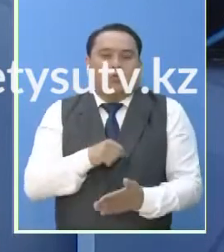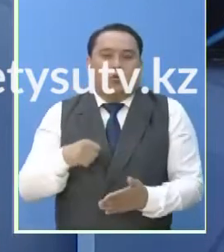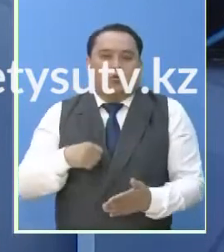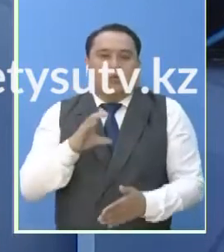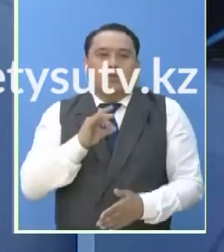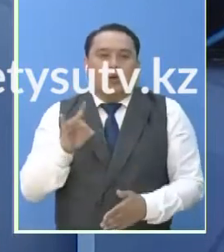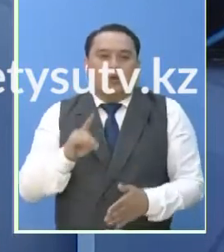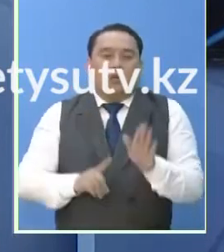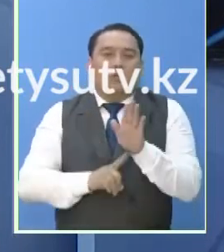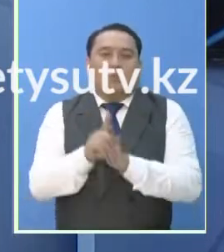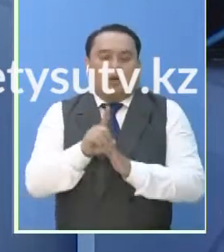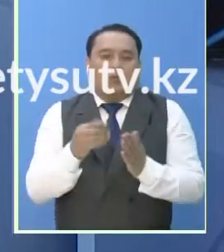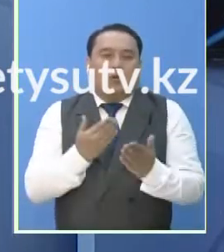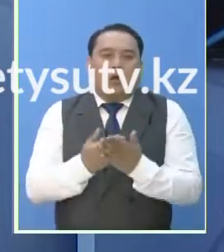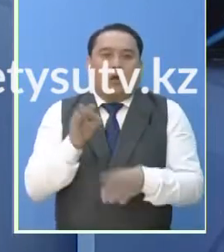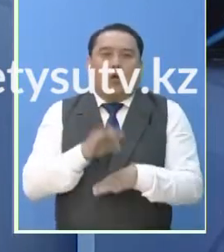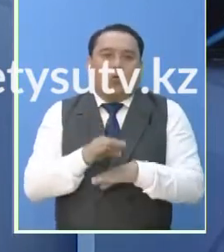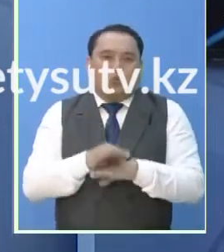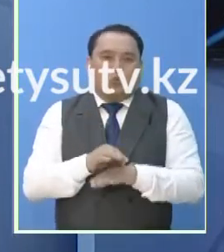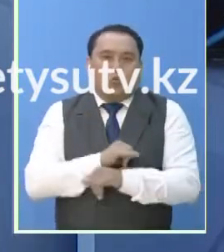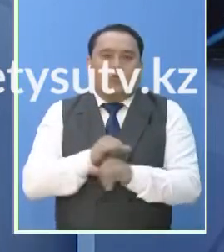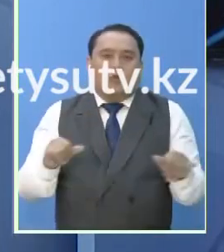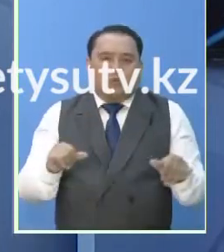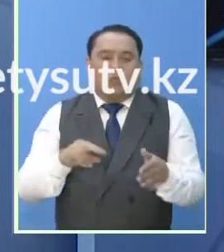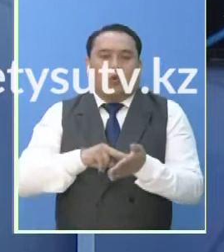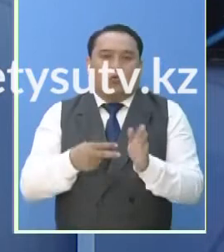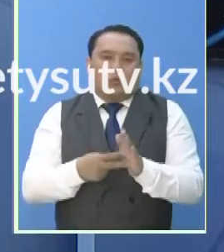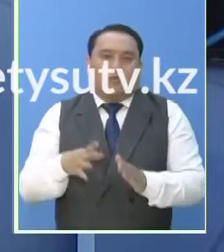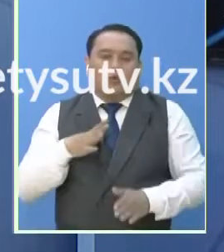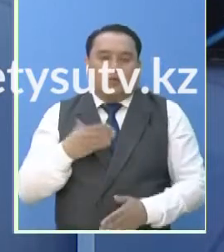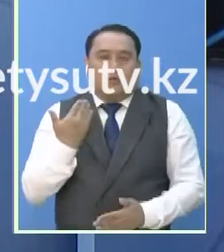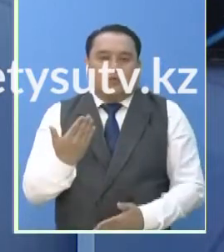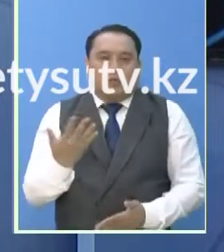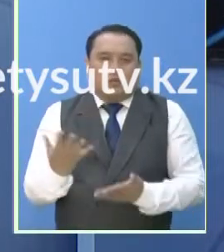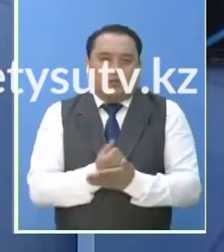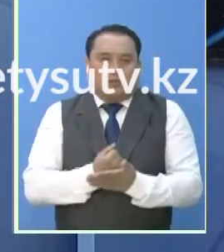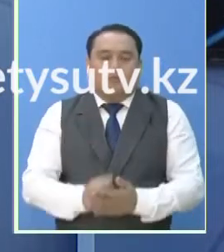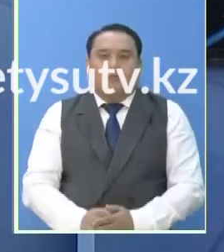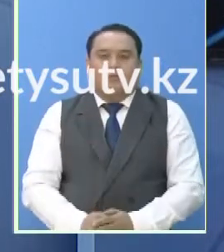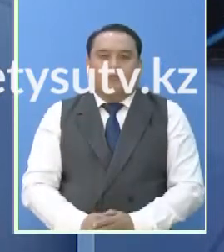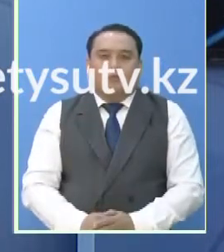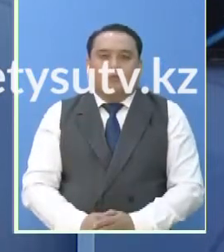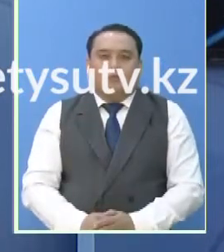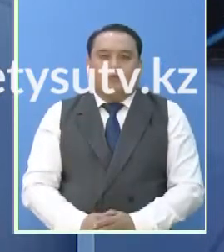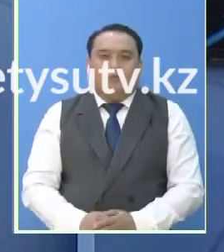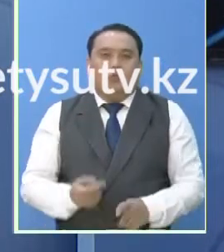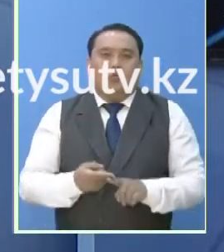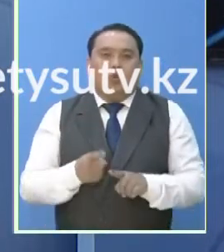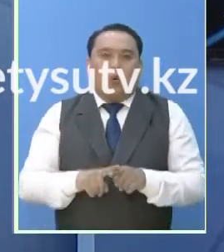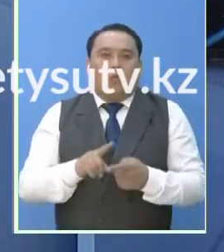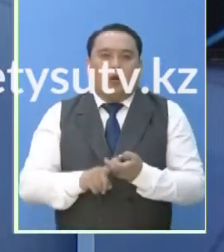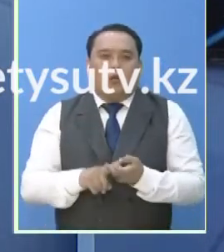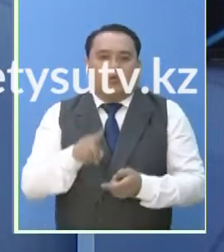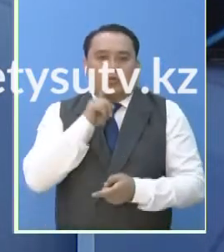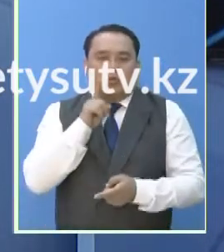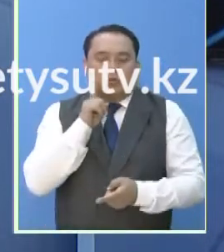сәуір айының басында аурудың көтеріледі деген болжамбыз, анықтағанбыз, жасағанбыз. Соған байланысты біз жасыл